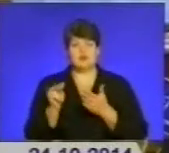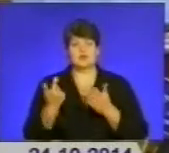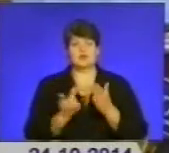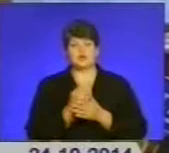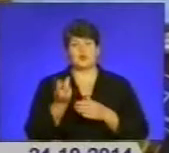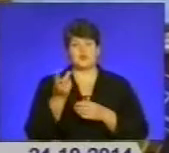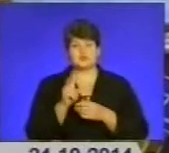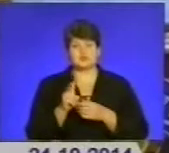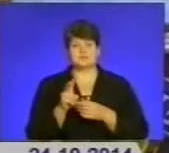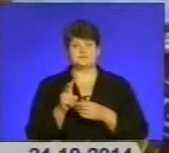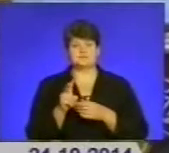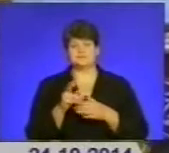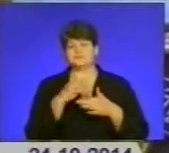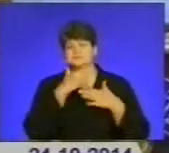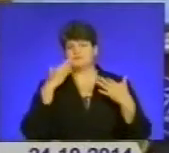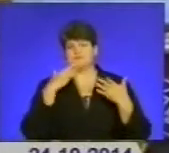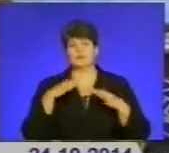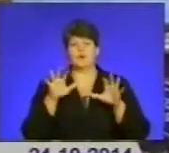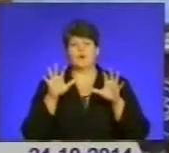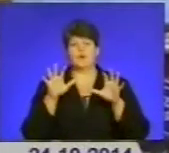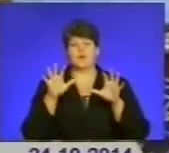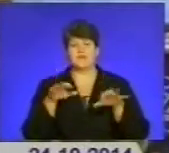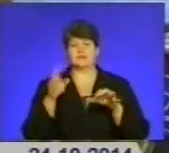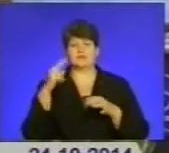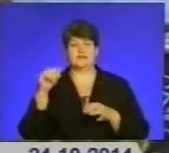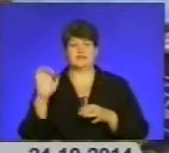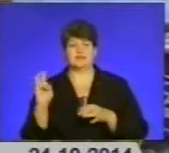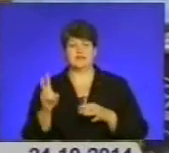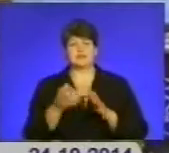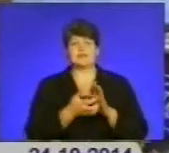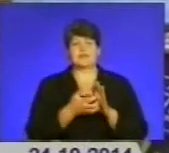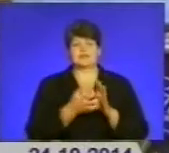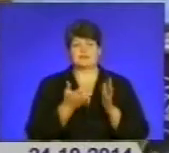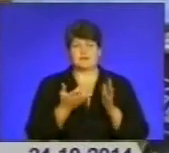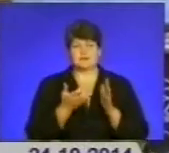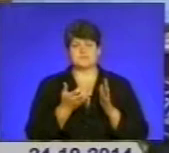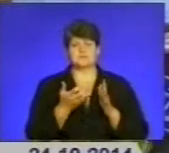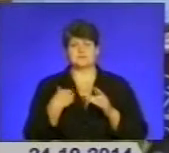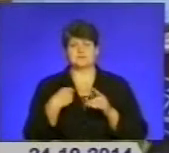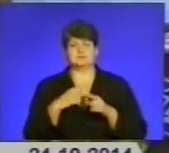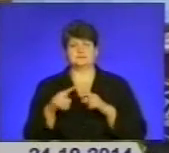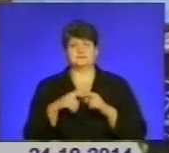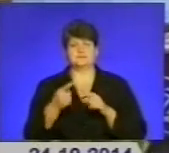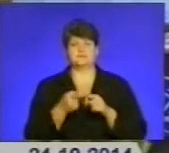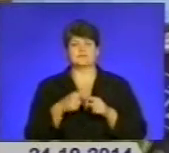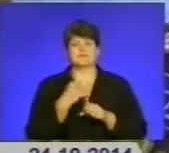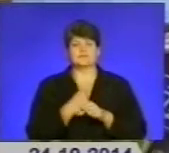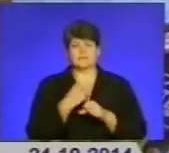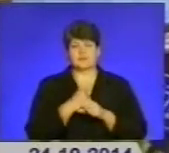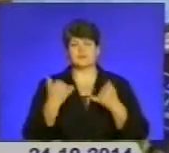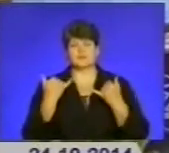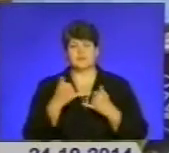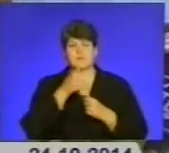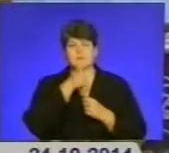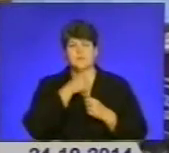мене купа, значить, голів з вимогами, що ще чогось не вистачає, тобто ми оперативно це робимо, ми сьогодні